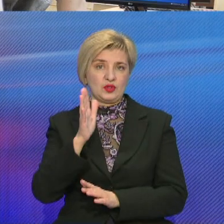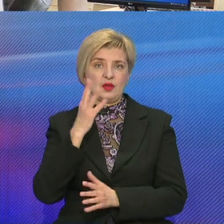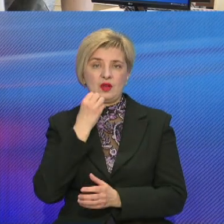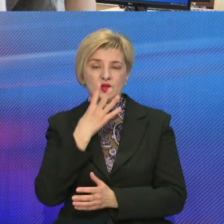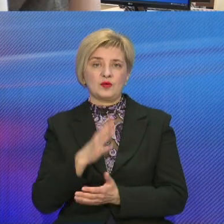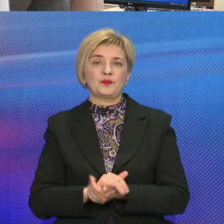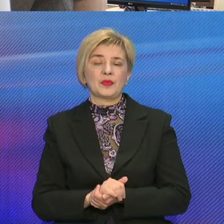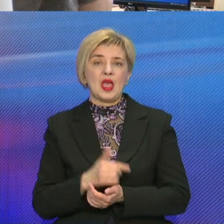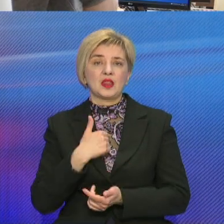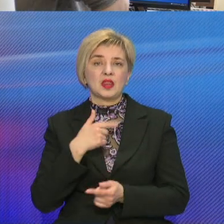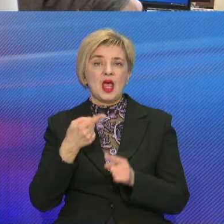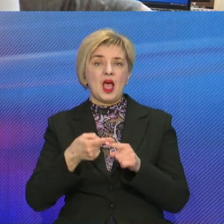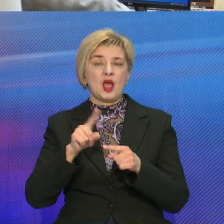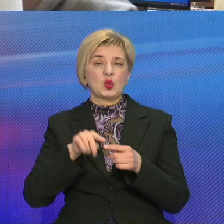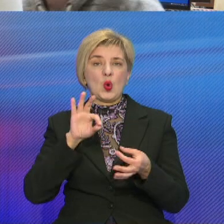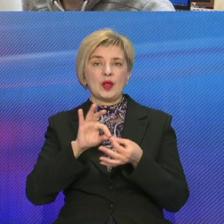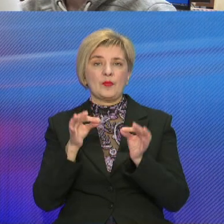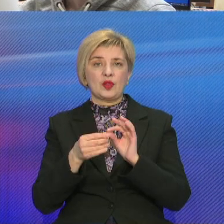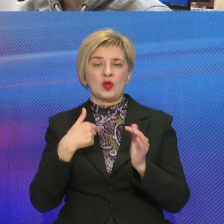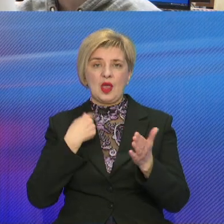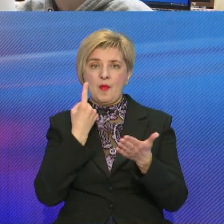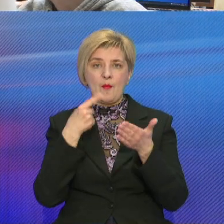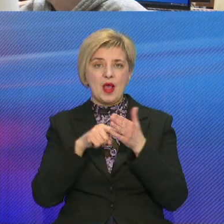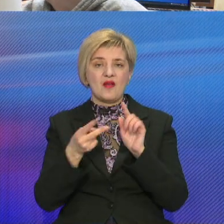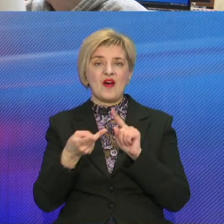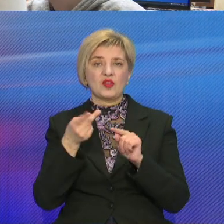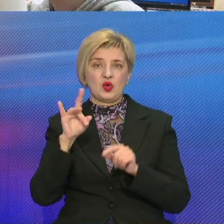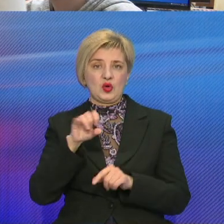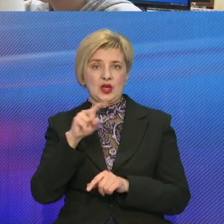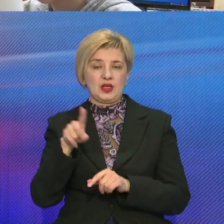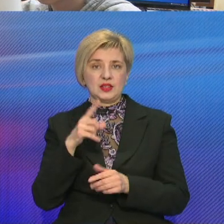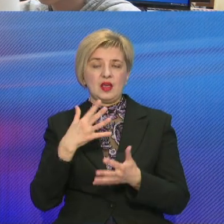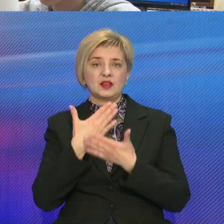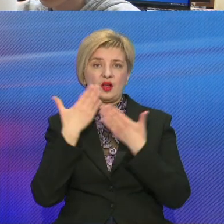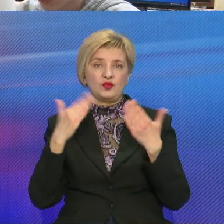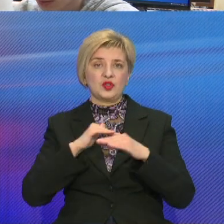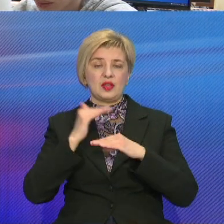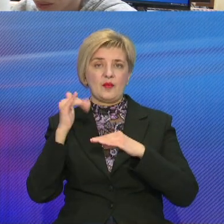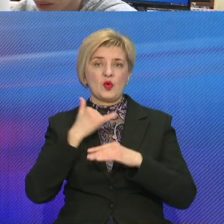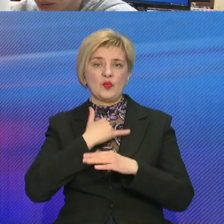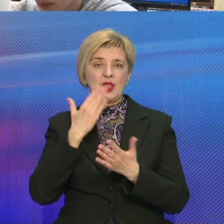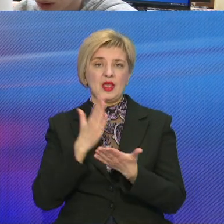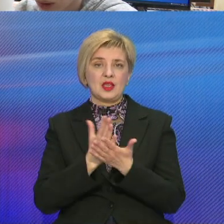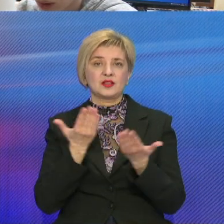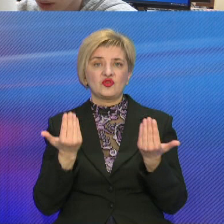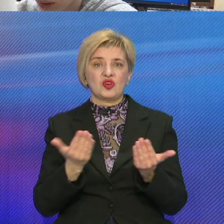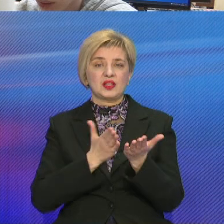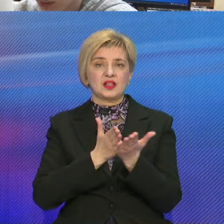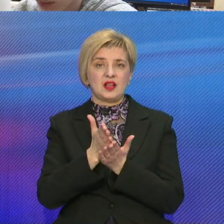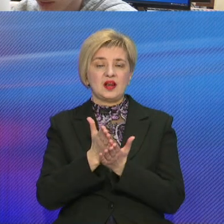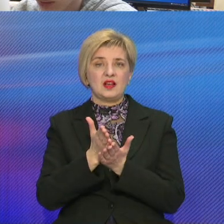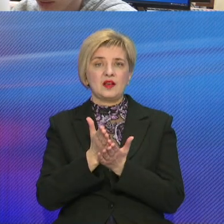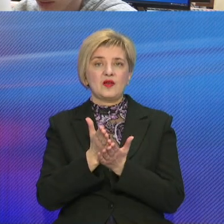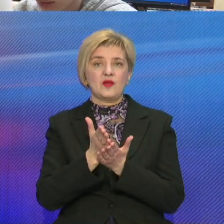эту олимпиаду я попала уже во второй раз. Я прохожу заключительный этап, и у меня есть сейчас цель, ну,